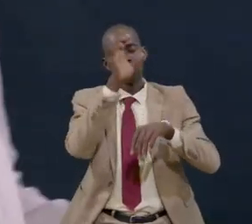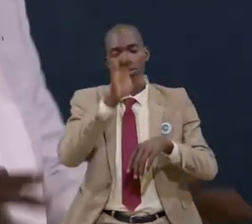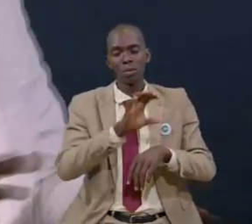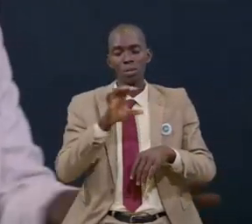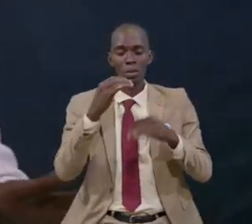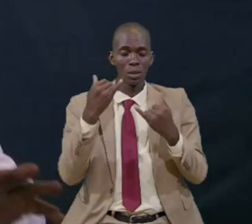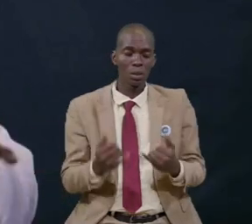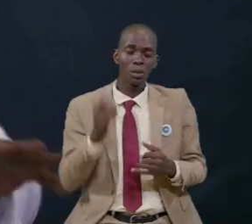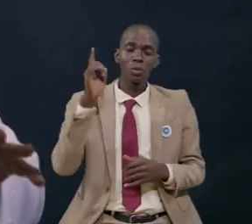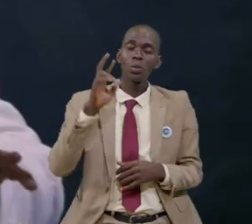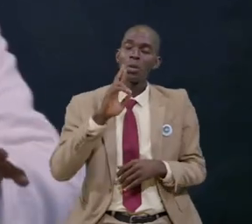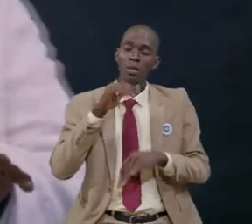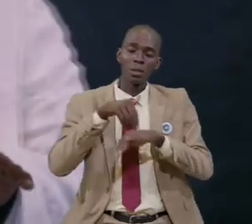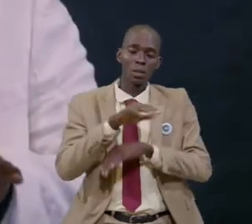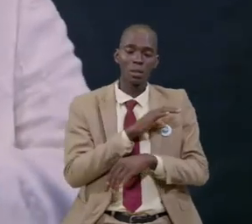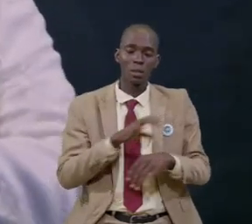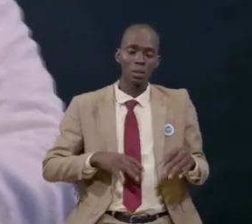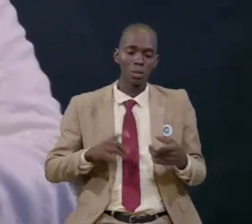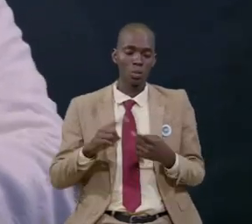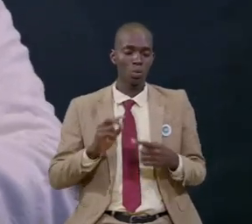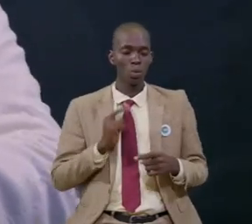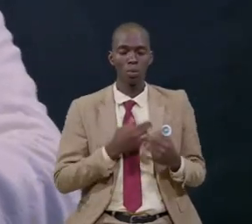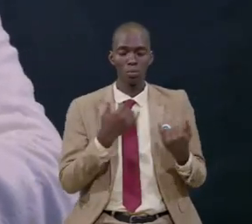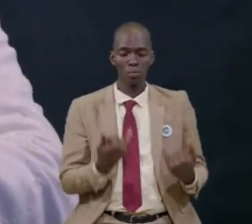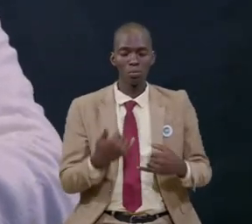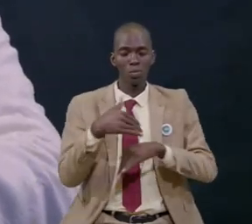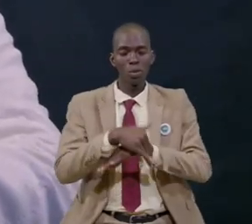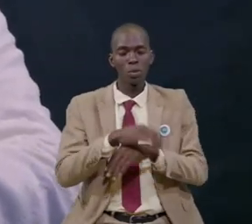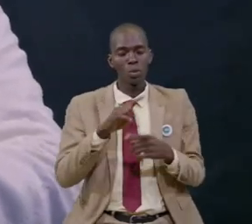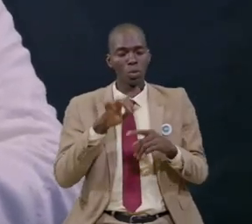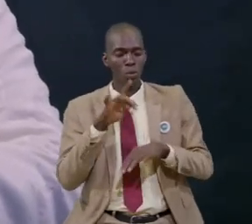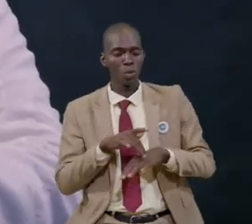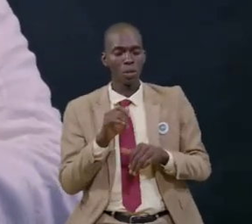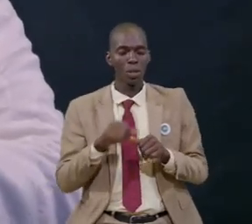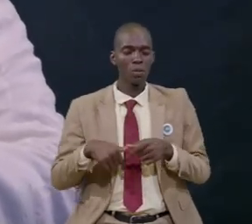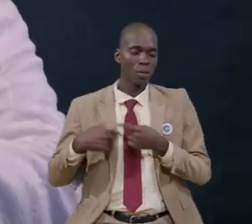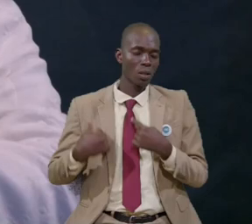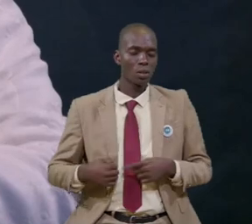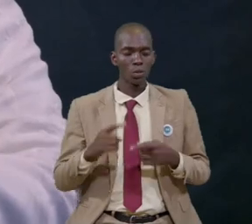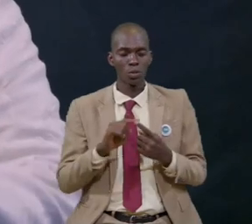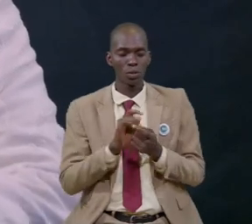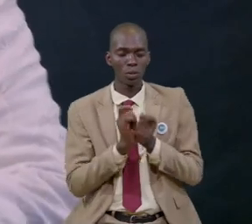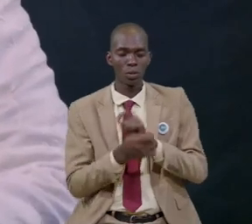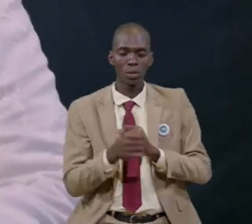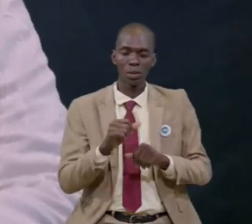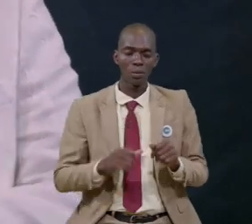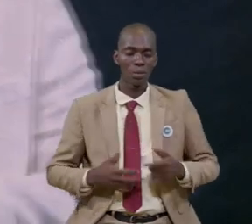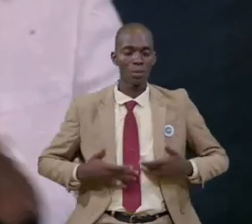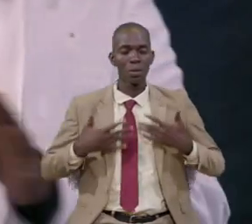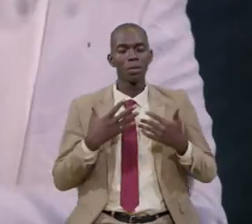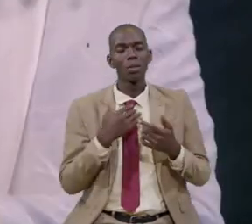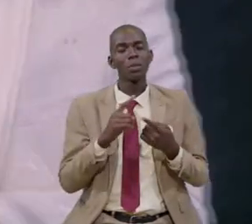tu nous l'envoies ce soir pour toucher toute vie, pour transformer tout le monde et pour faire